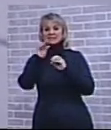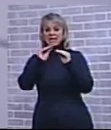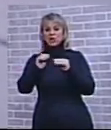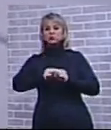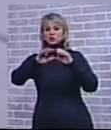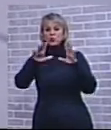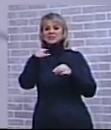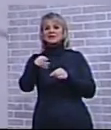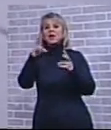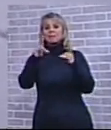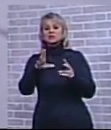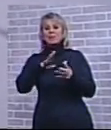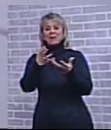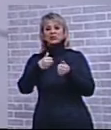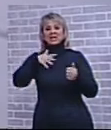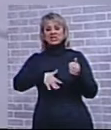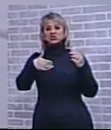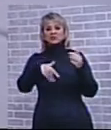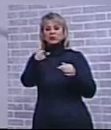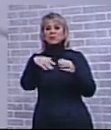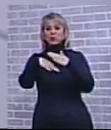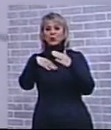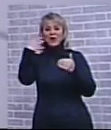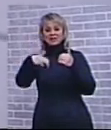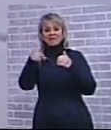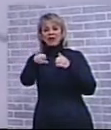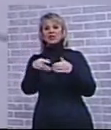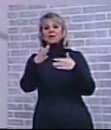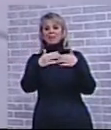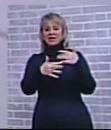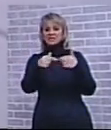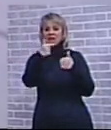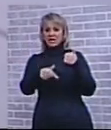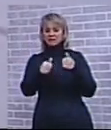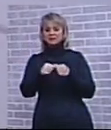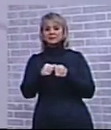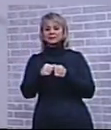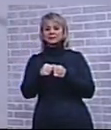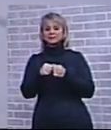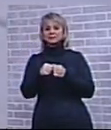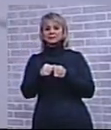устройство. Пострадавший получил ранение в живот, ему оторвало кисть правой руки и пальцы левой.